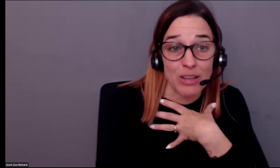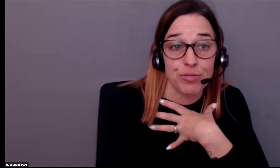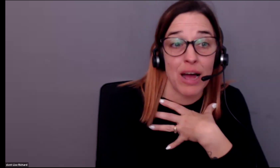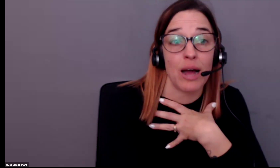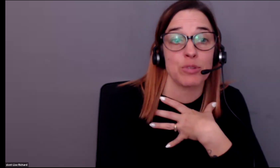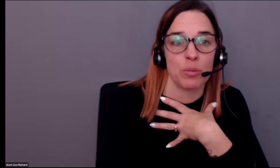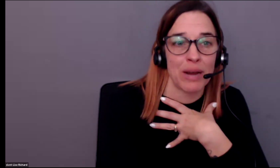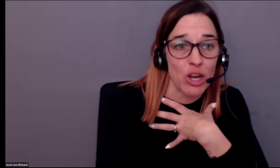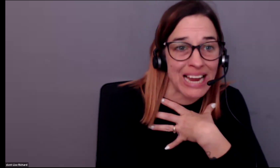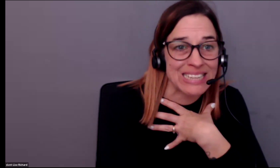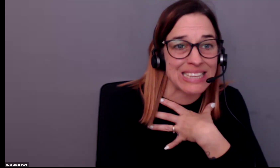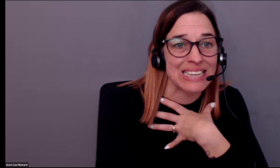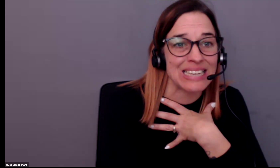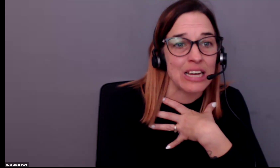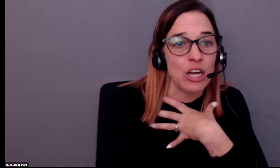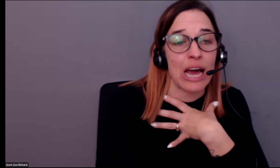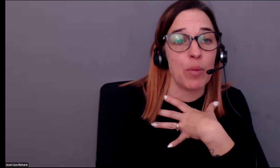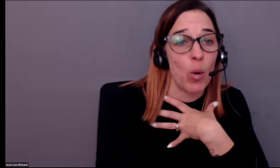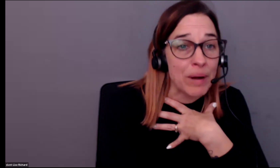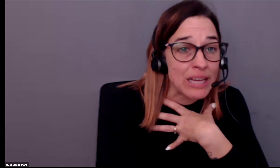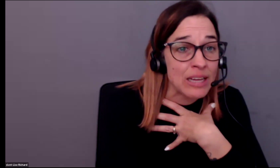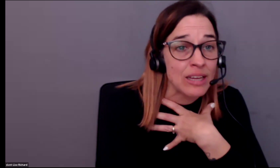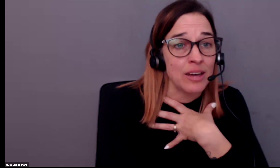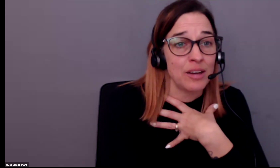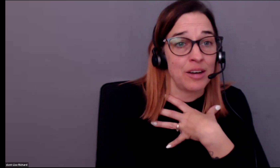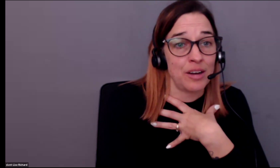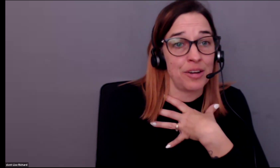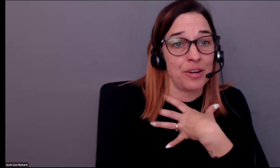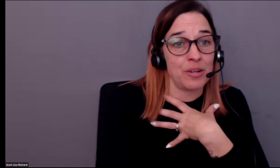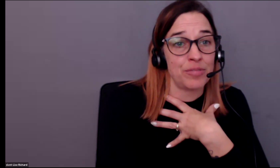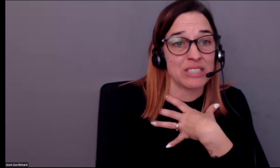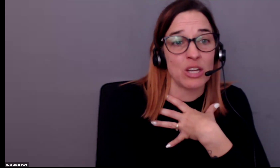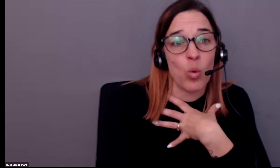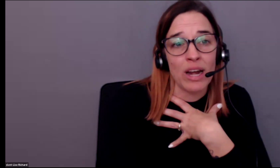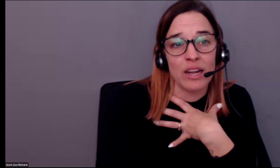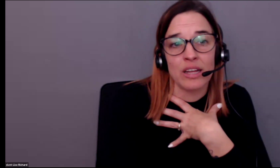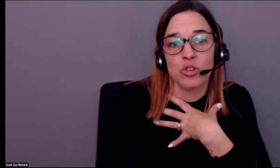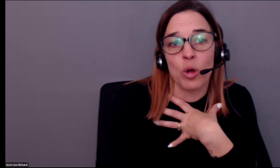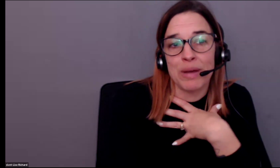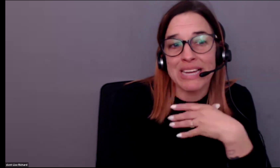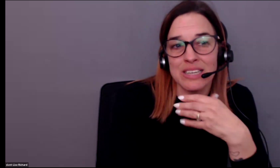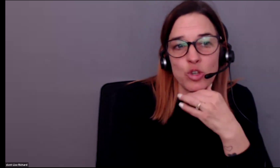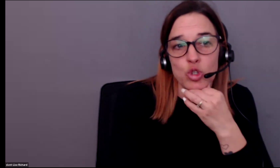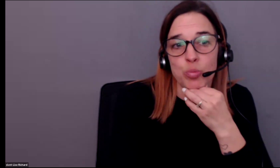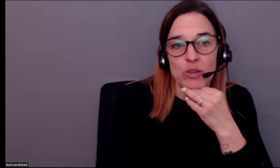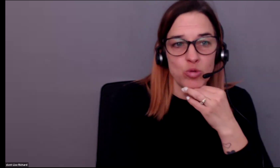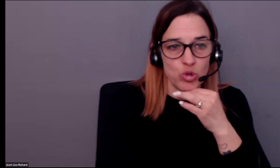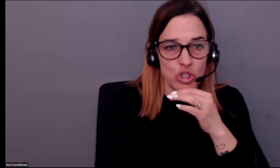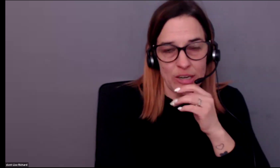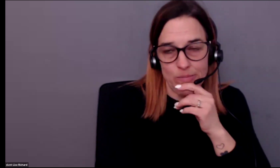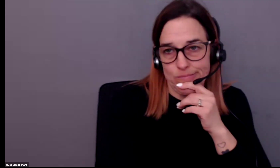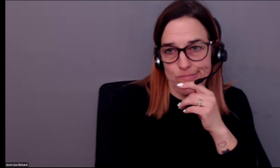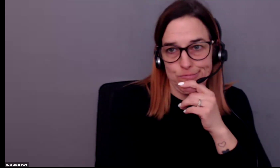pour les vêtements de femmes, qui est de meilleure qualité, à bon prix? Fait que c'est quoi les noms de magasins que tu